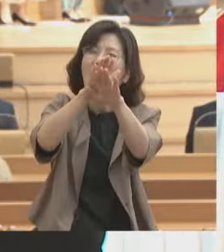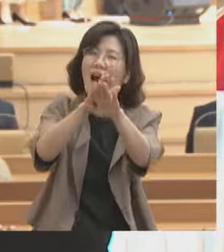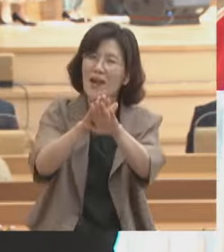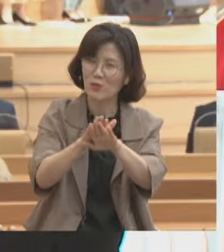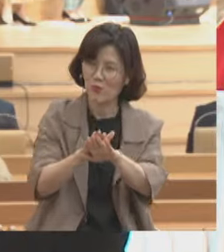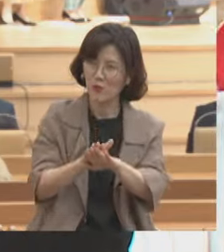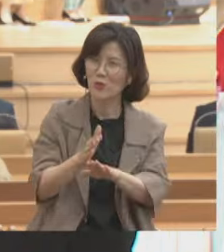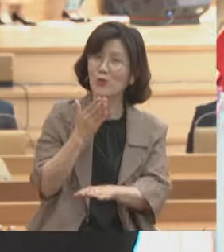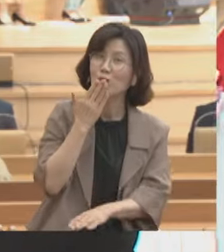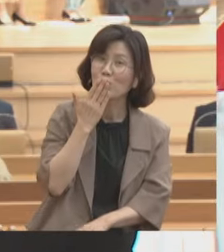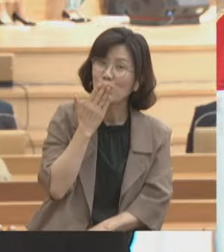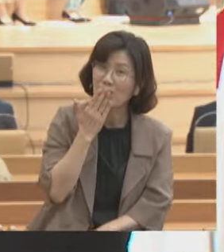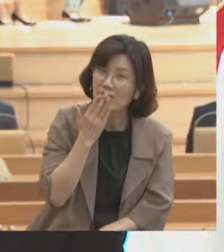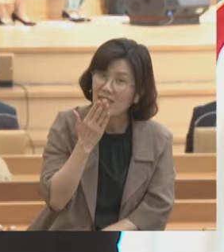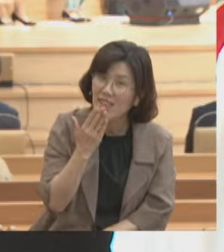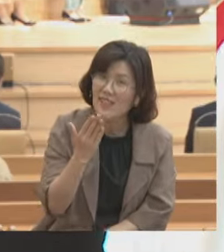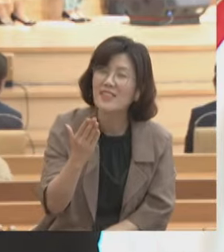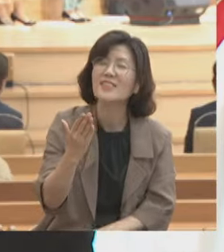예배할 수